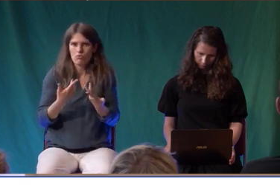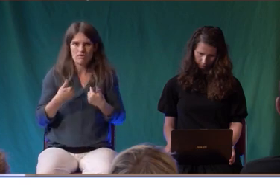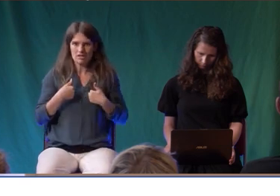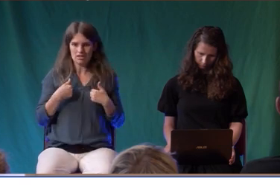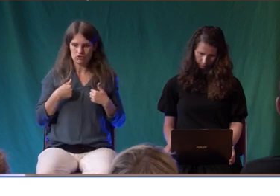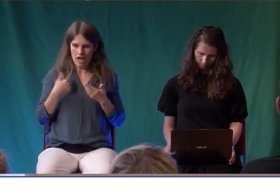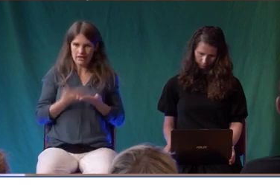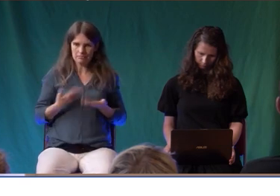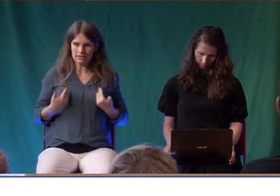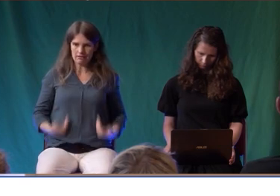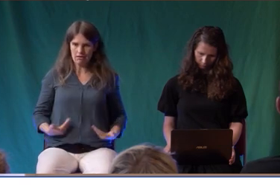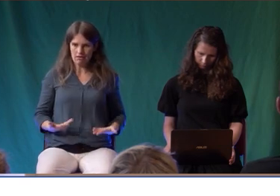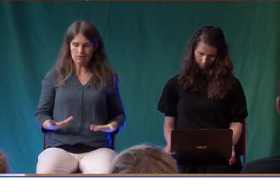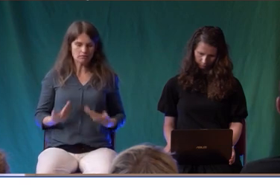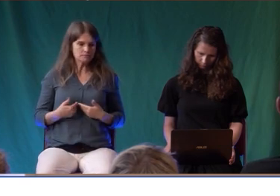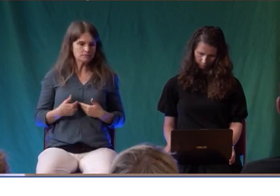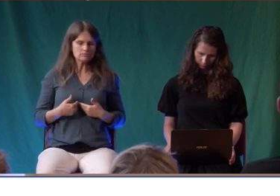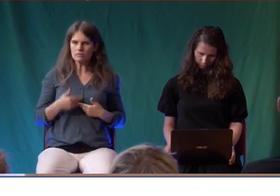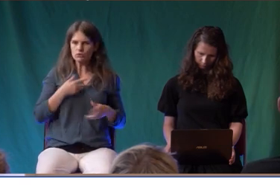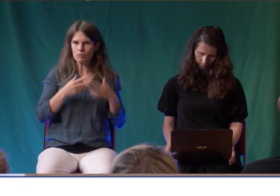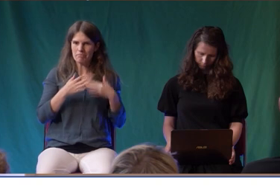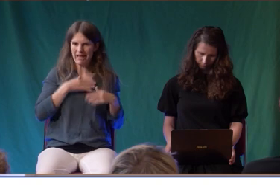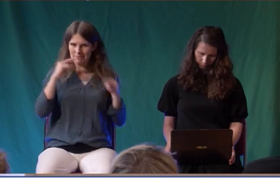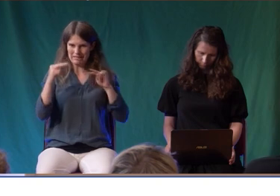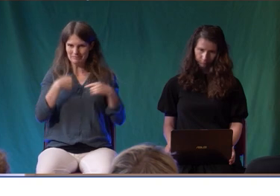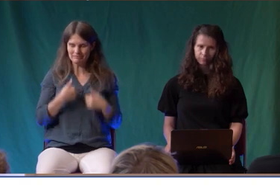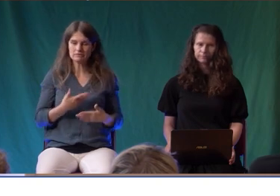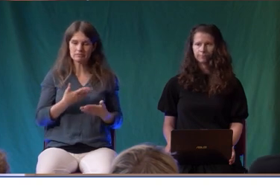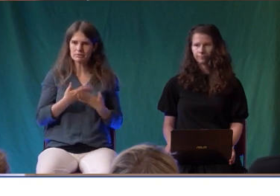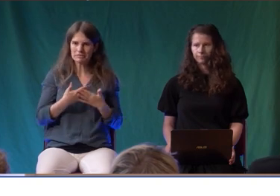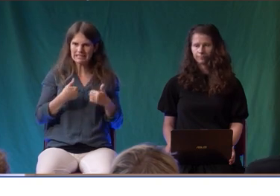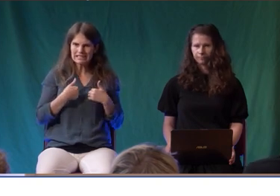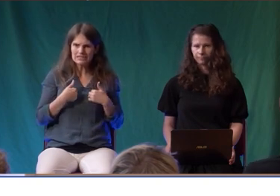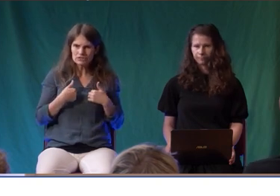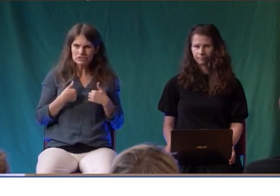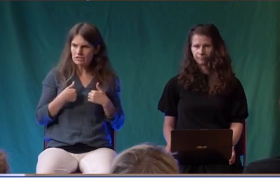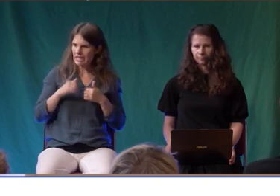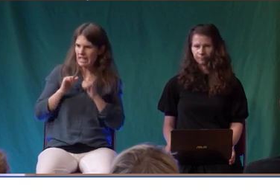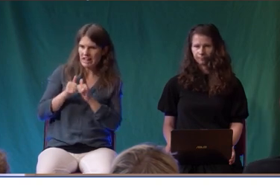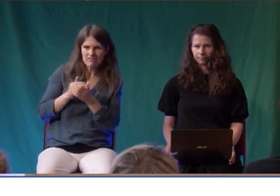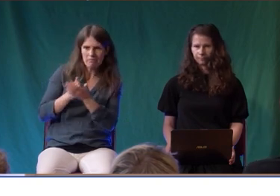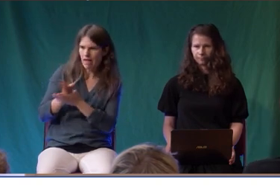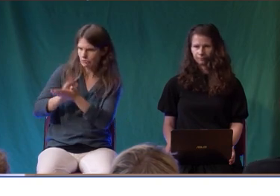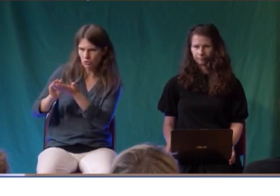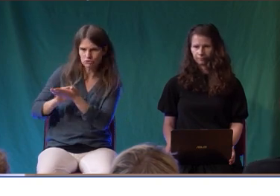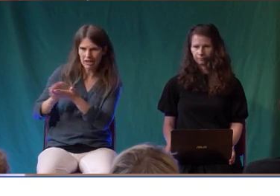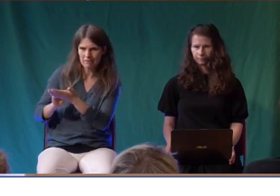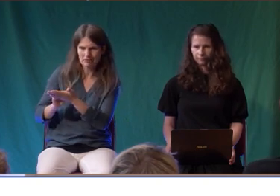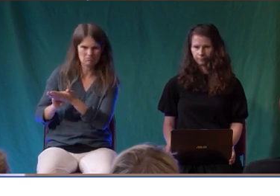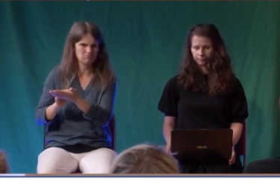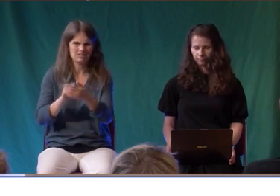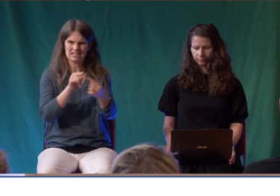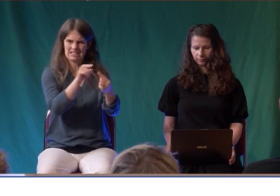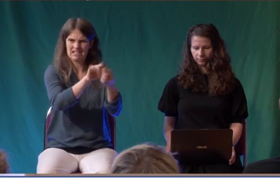als Anbieter ich habe ja mal beide Perspektiven im Kopf was soll ich als Anbieter mit Eltern in einen Hilfeplan schreiben was nicht schon in der